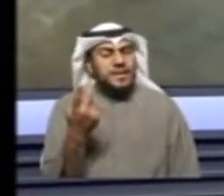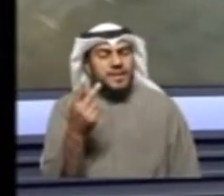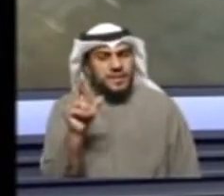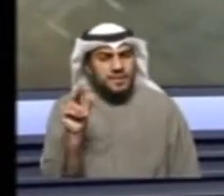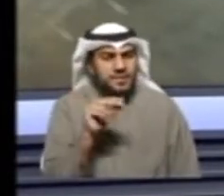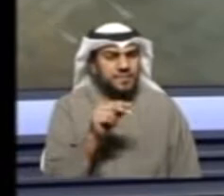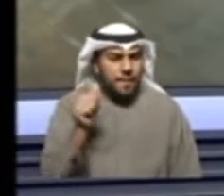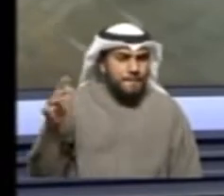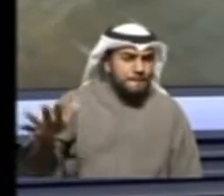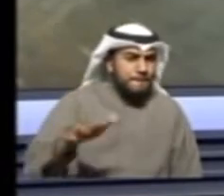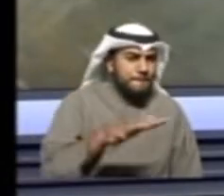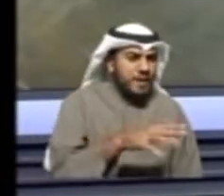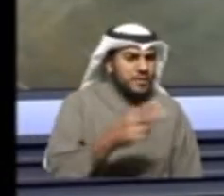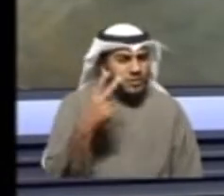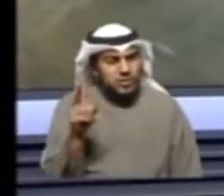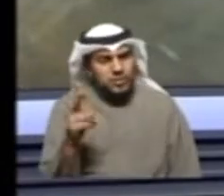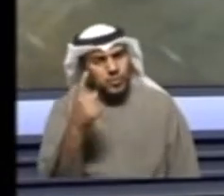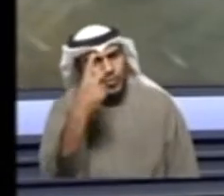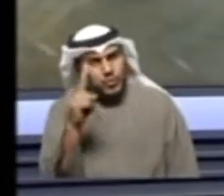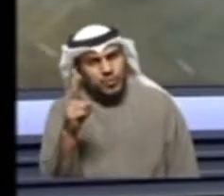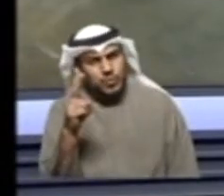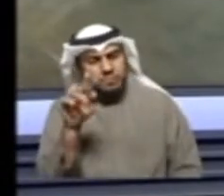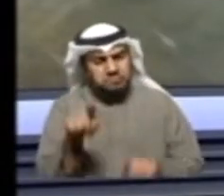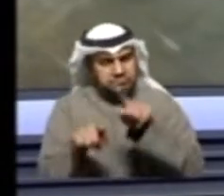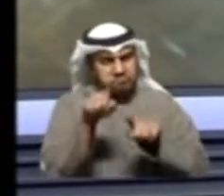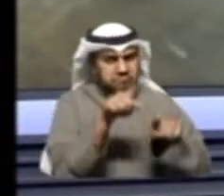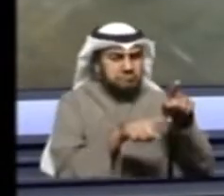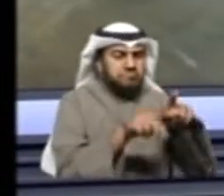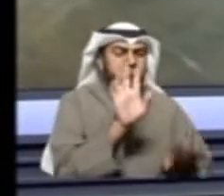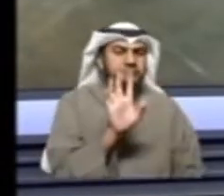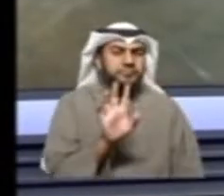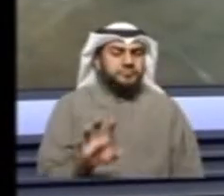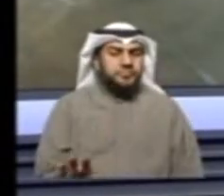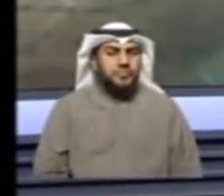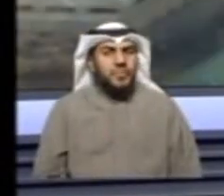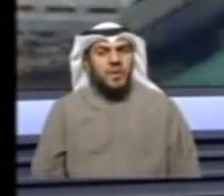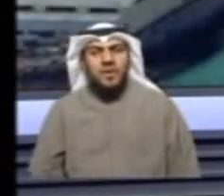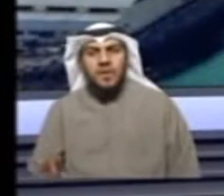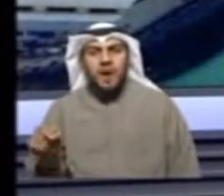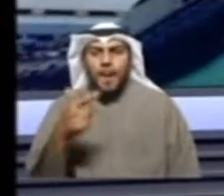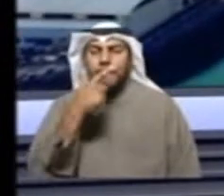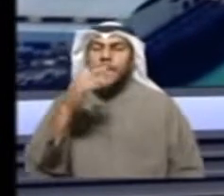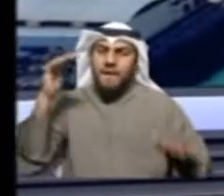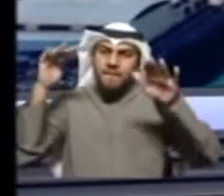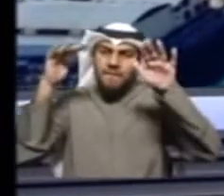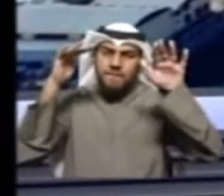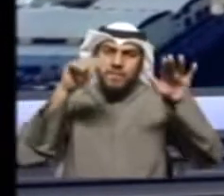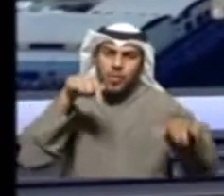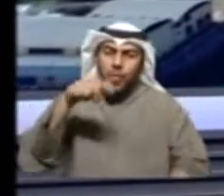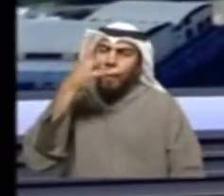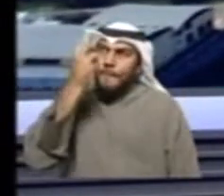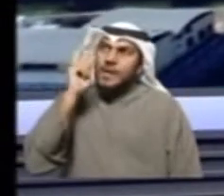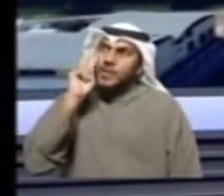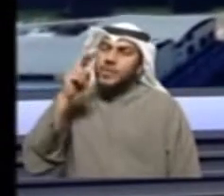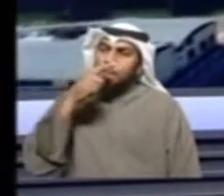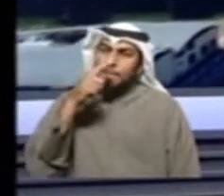الساحلية متفاوتة ما بين 20 إلى 21 درجة مئوية. تكونات بعض السحب العالية راح يبين ويانا إن